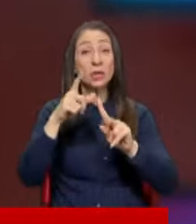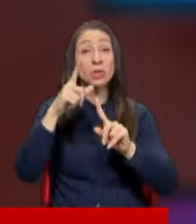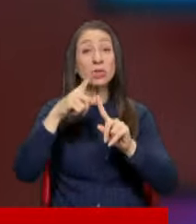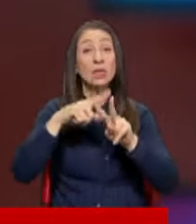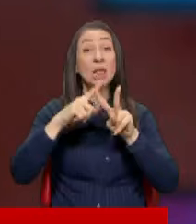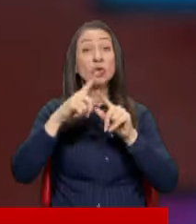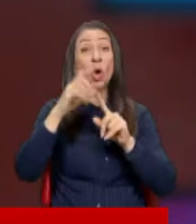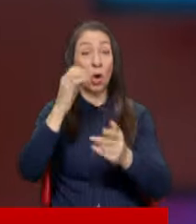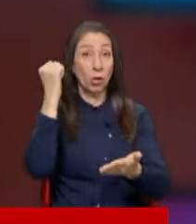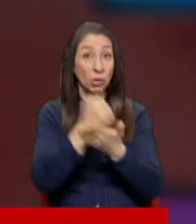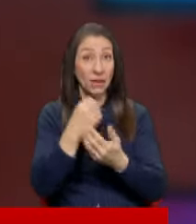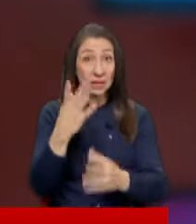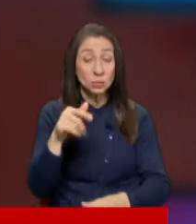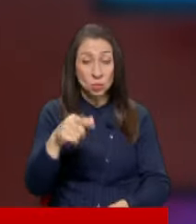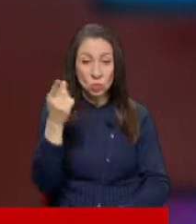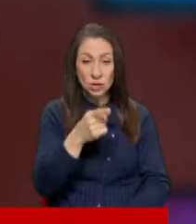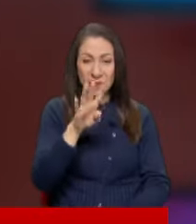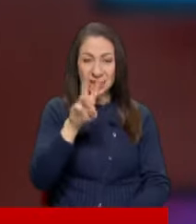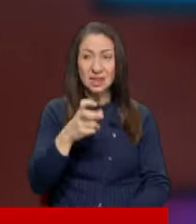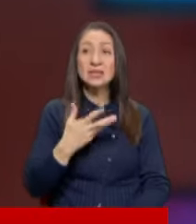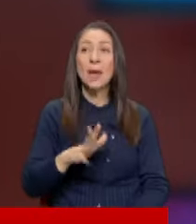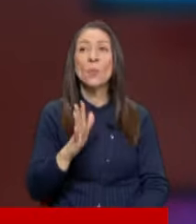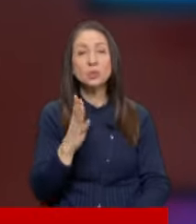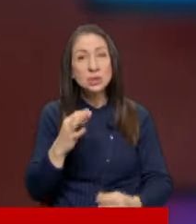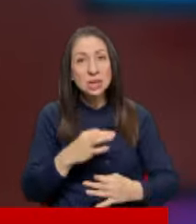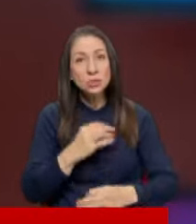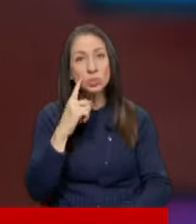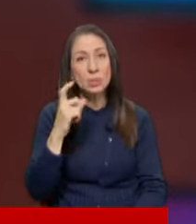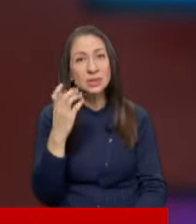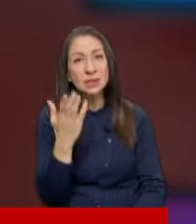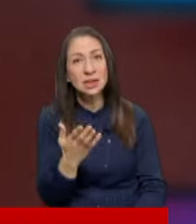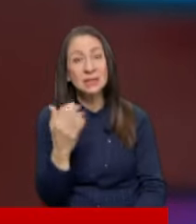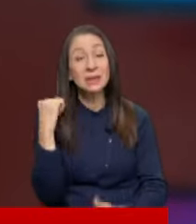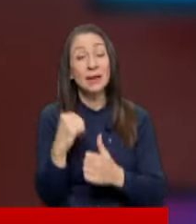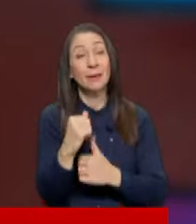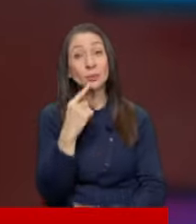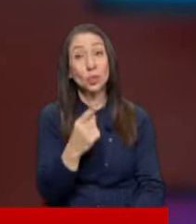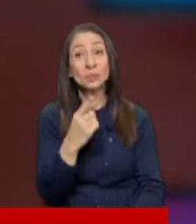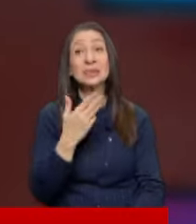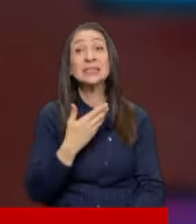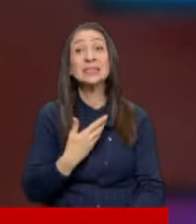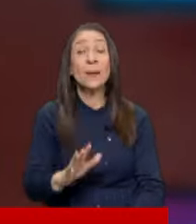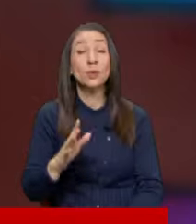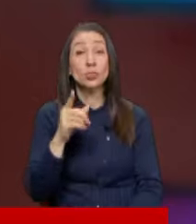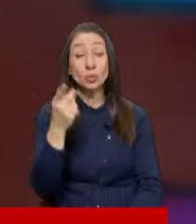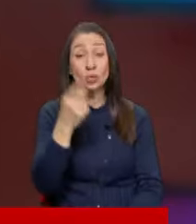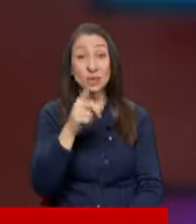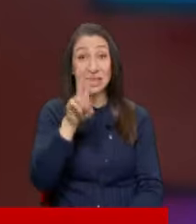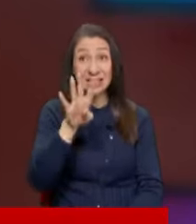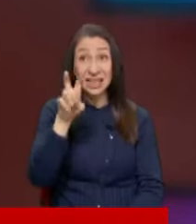da bir tek bu memleketin % 48'i mi Sevemedin sayın cumhurbaşkanı tekrar söylüyorum sevmiyorsan bu %